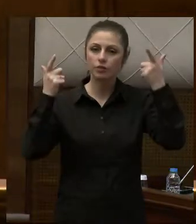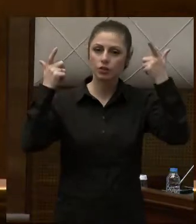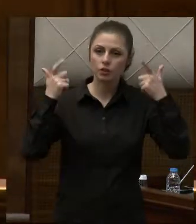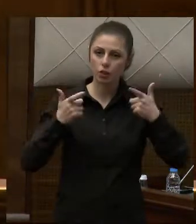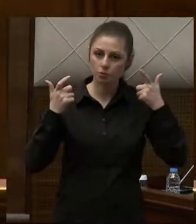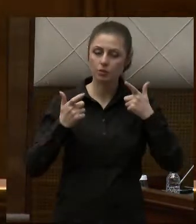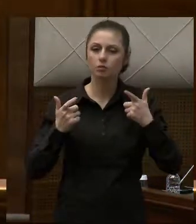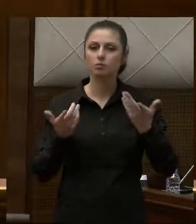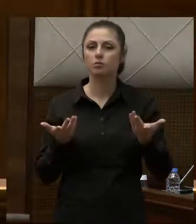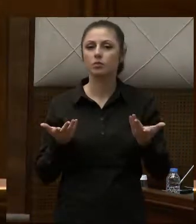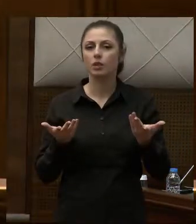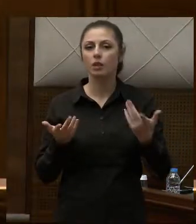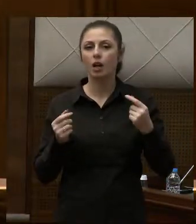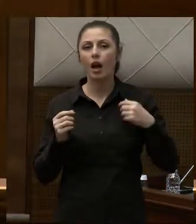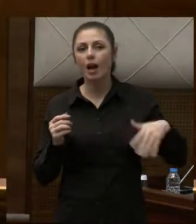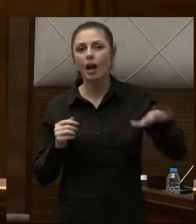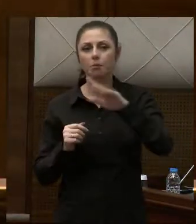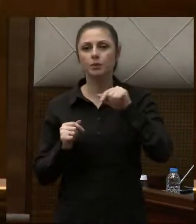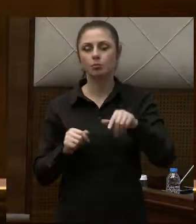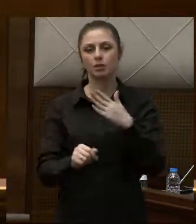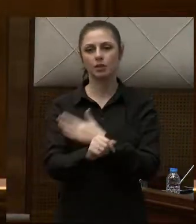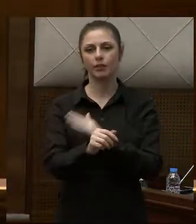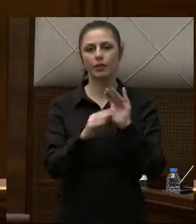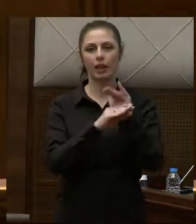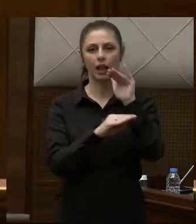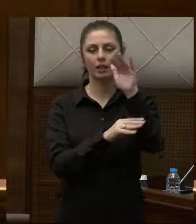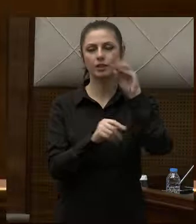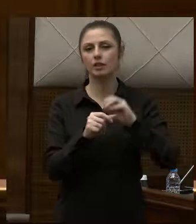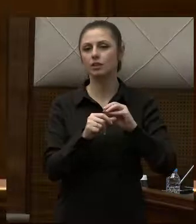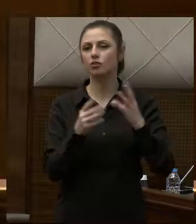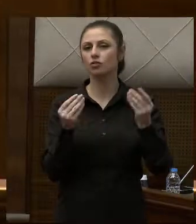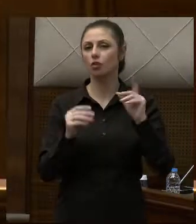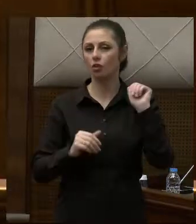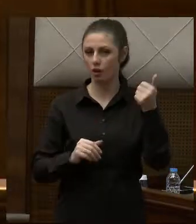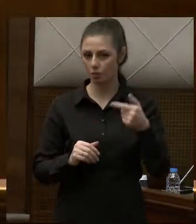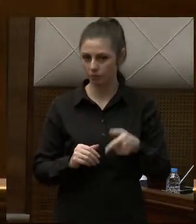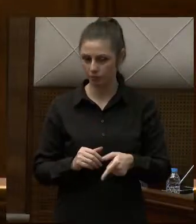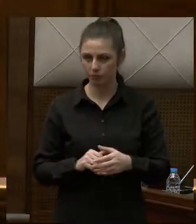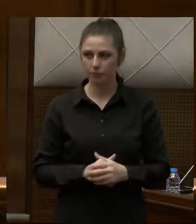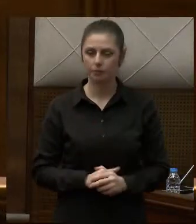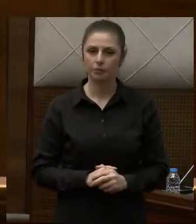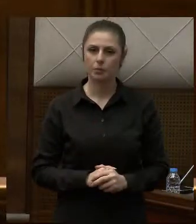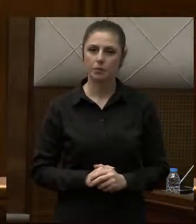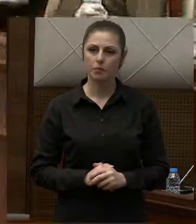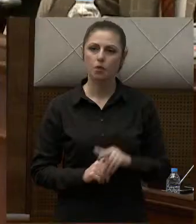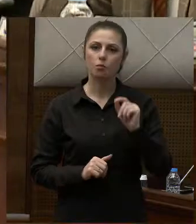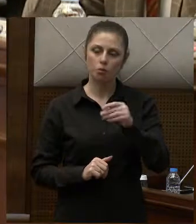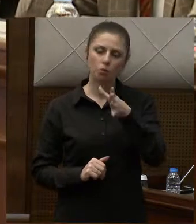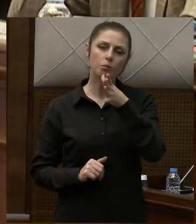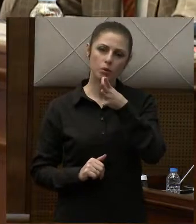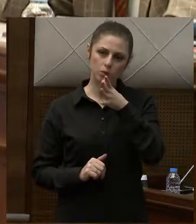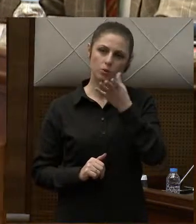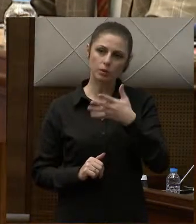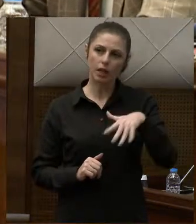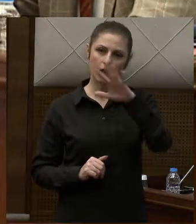sorumluluklar da hepsi bu ülkenin geleceği için çok önemli. Bunun bilincindeyiz